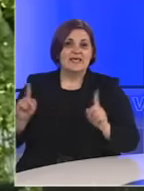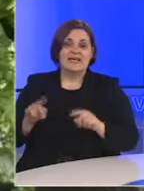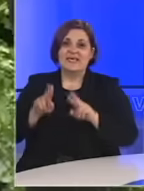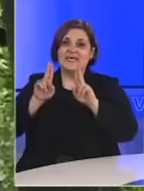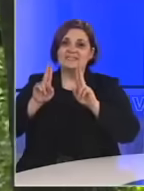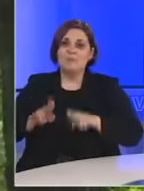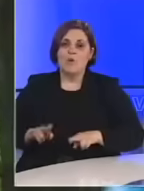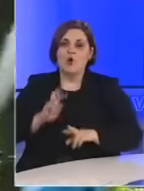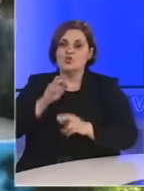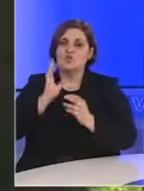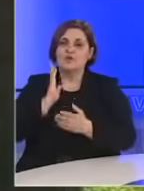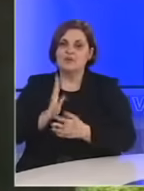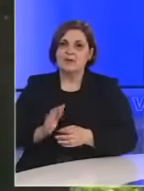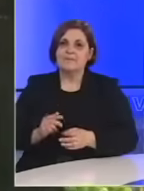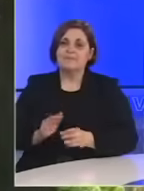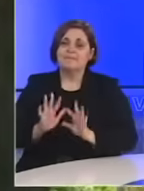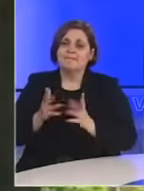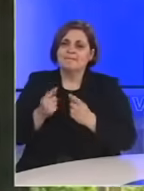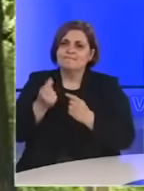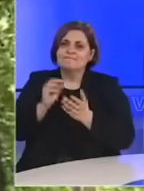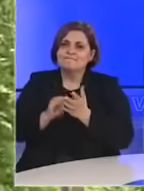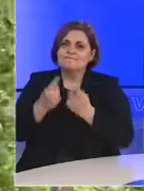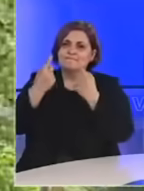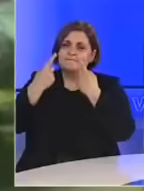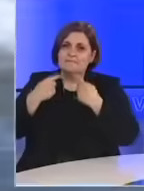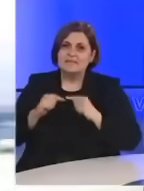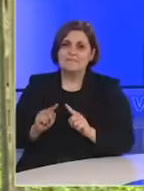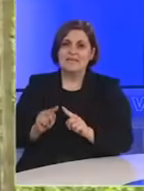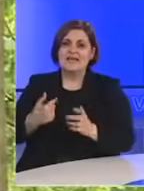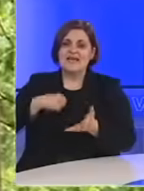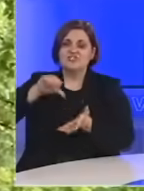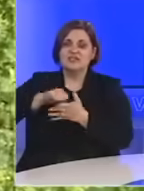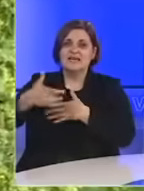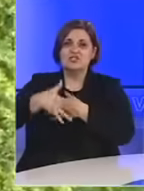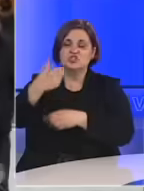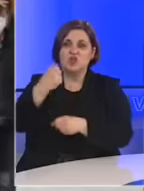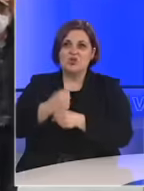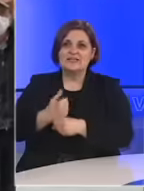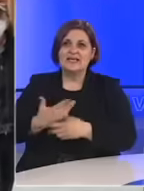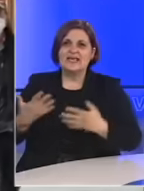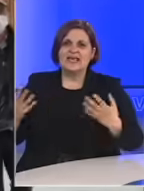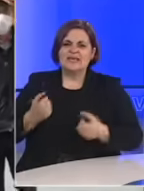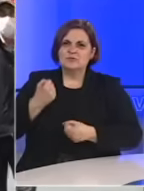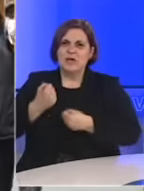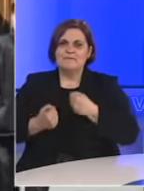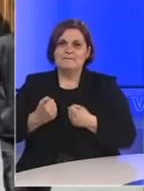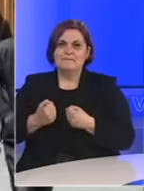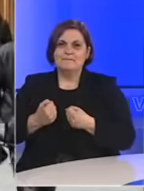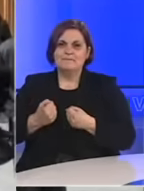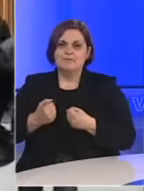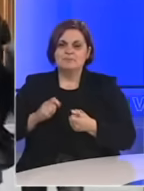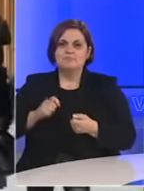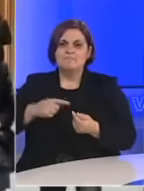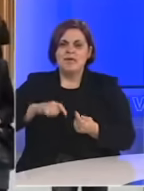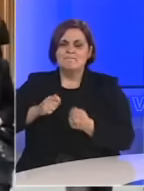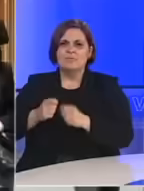mogli reagirati. I još možda specifično za naš centar za socijalni rad, da smo se nekako vrlo brzo